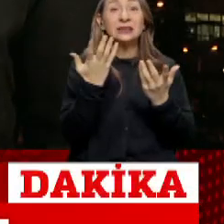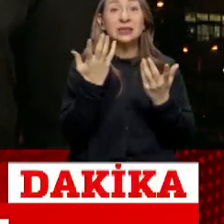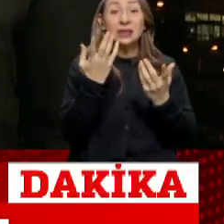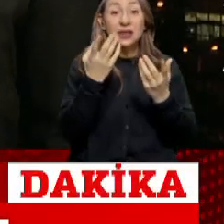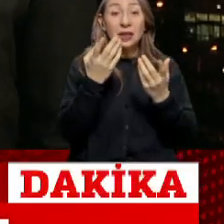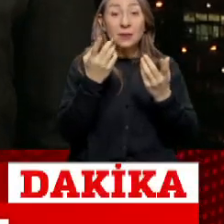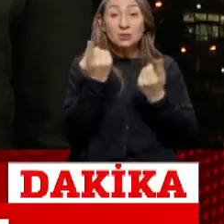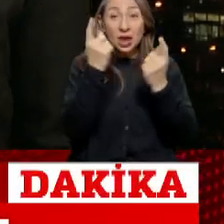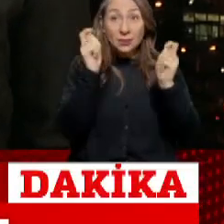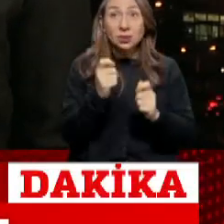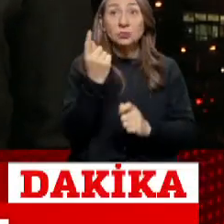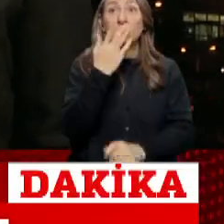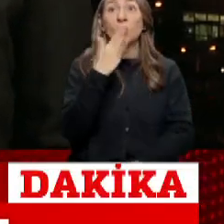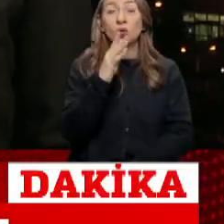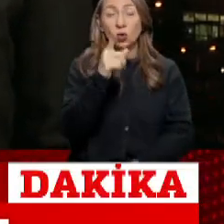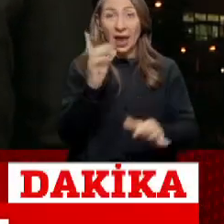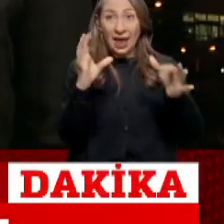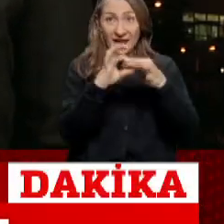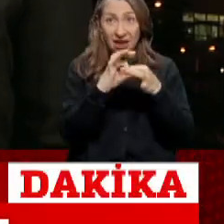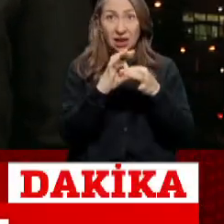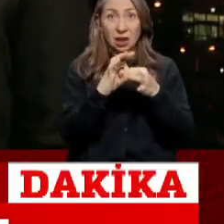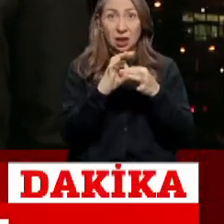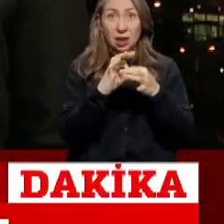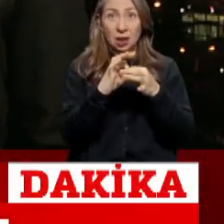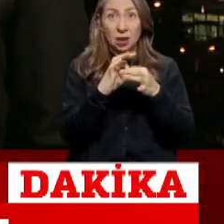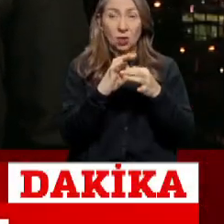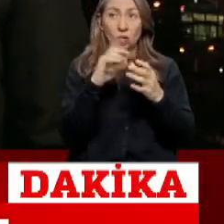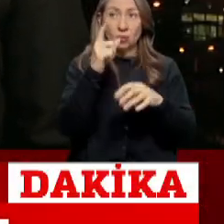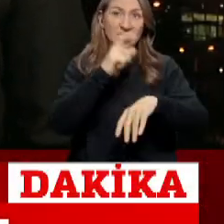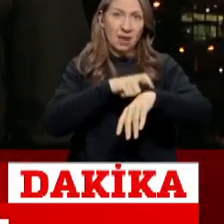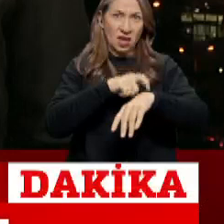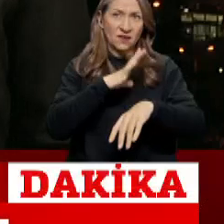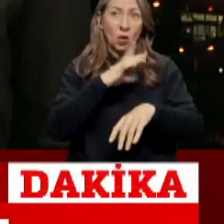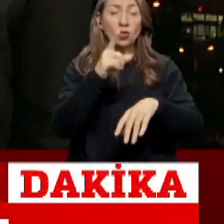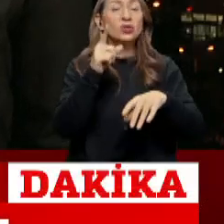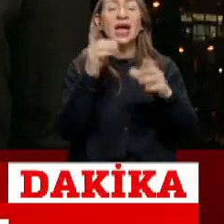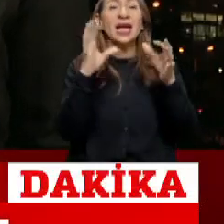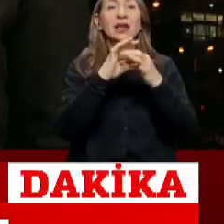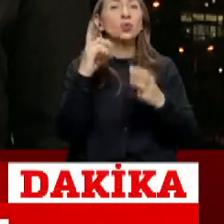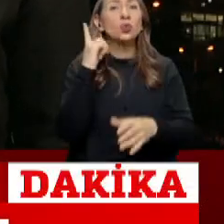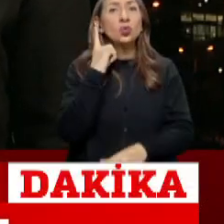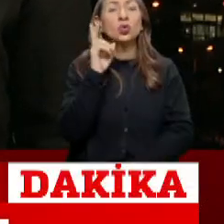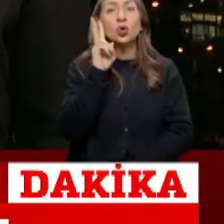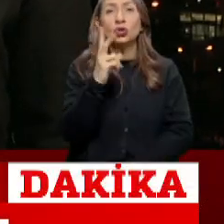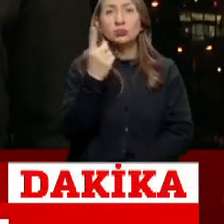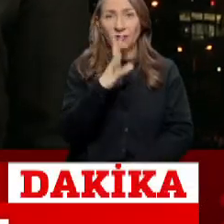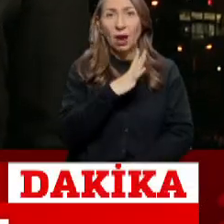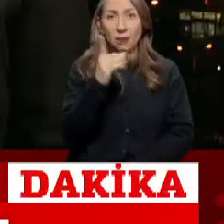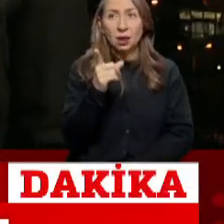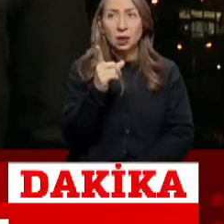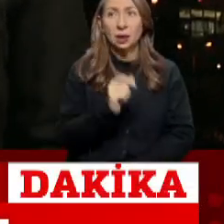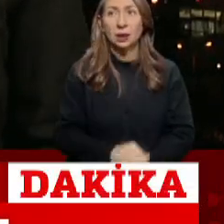alınacağına dair bir şey yoktu orada. Onunla ilgili tabii onu bir vakti var herhalde. Onunla ilgili duyduğun, gördüğün bir şeyler var